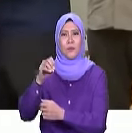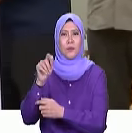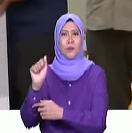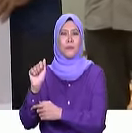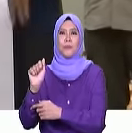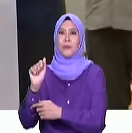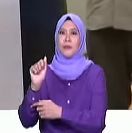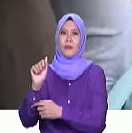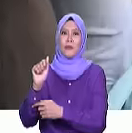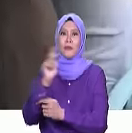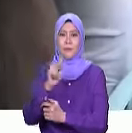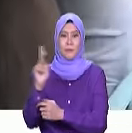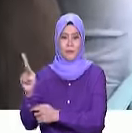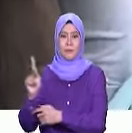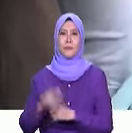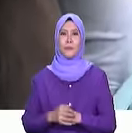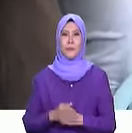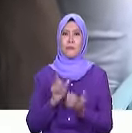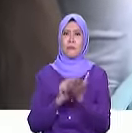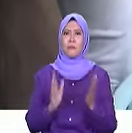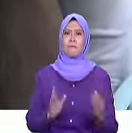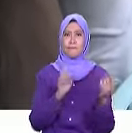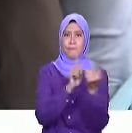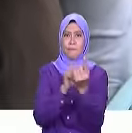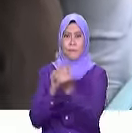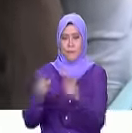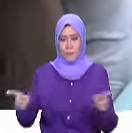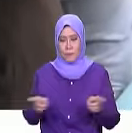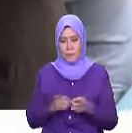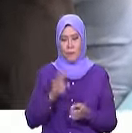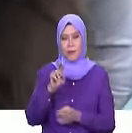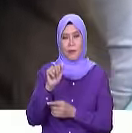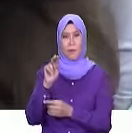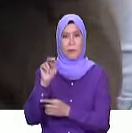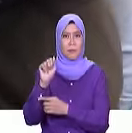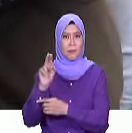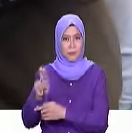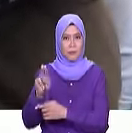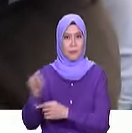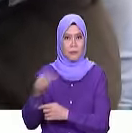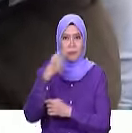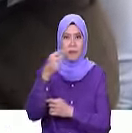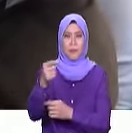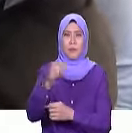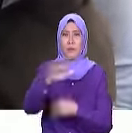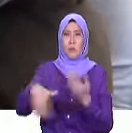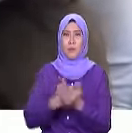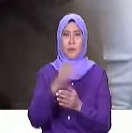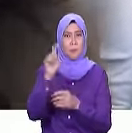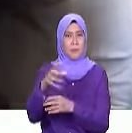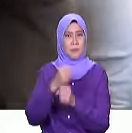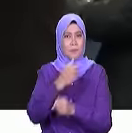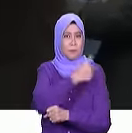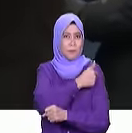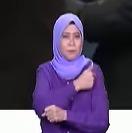Kinabalu. Ketika ditemui media, Pegawai Kesihatan Daerah Ranau Dr. Fiona Vincent Bisni berkata, kesemua mereka perlu mendapatkan